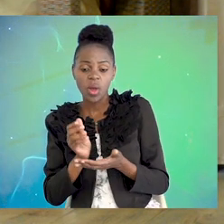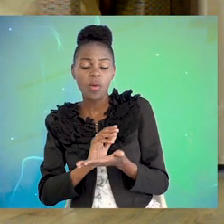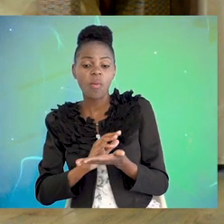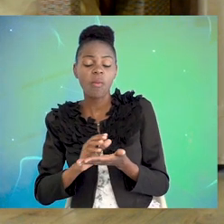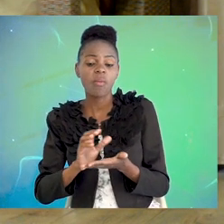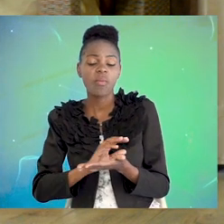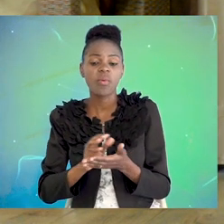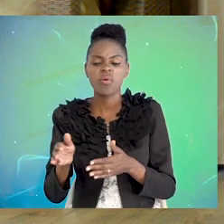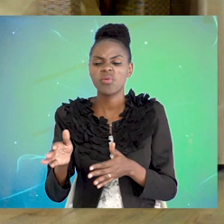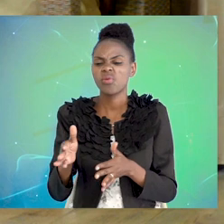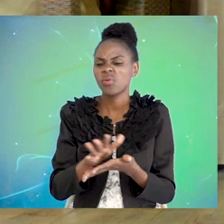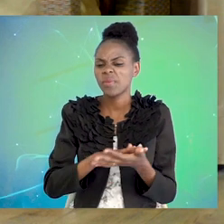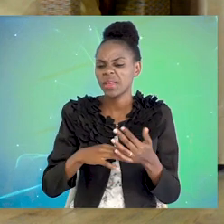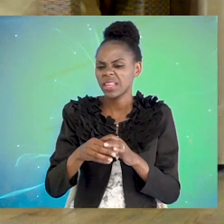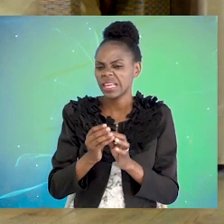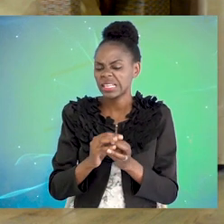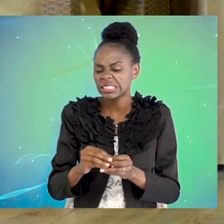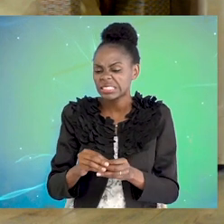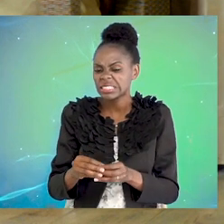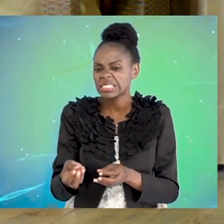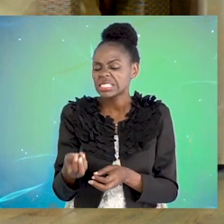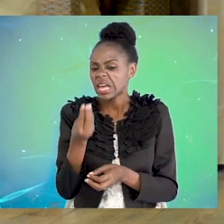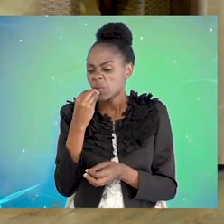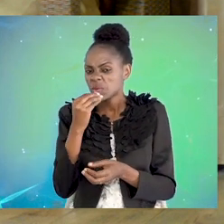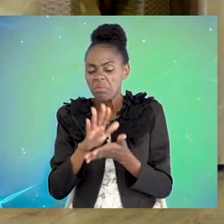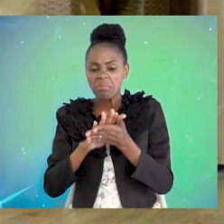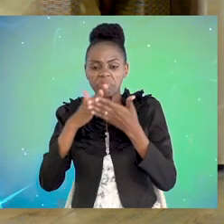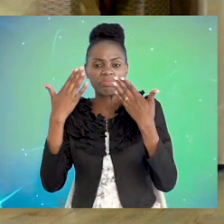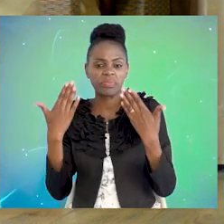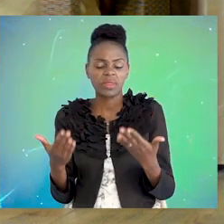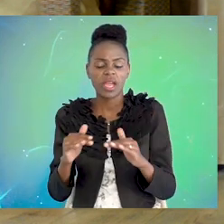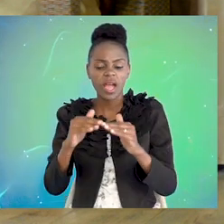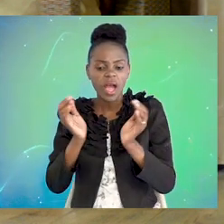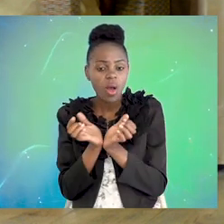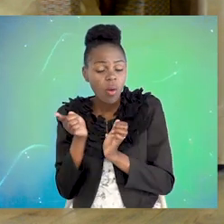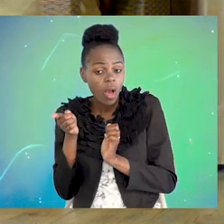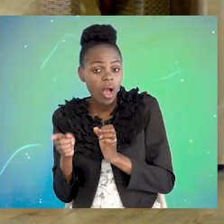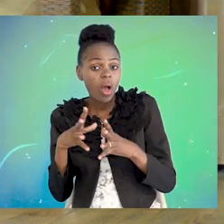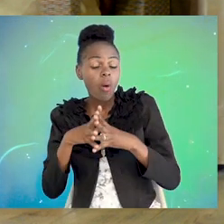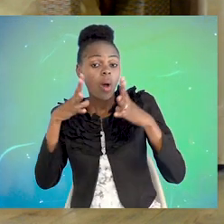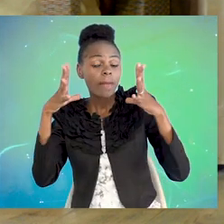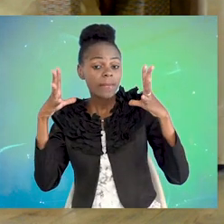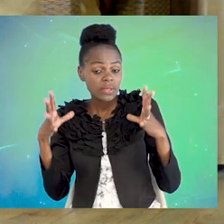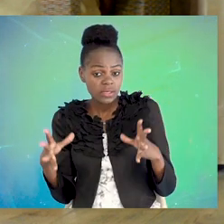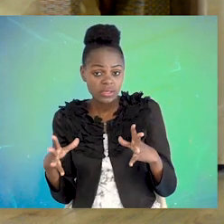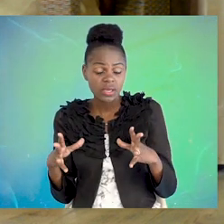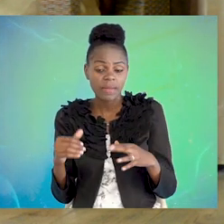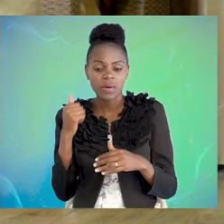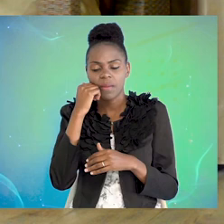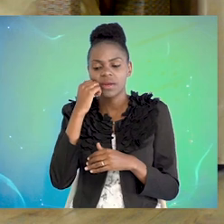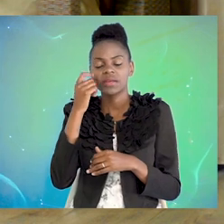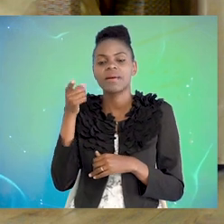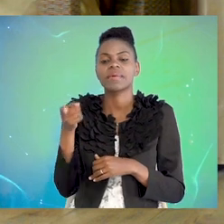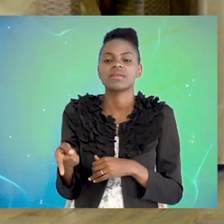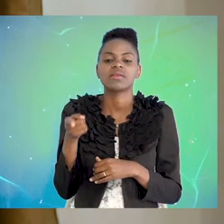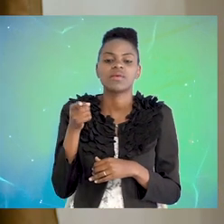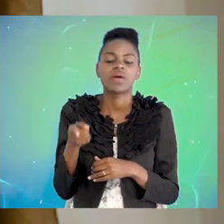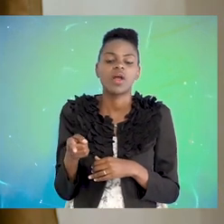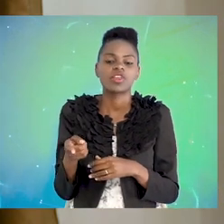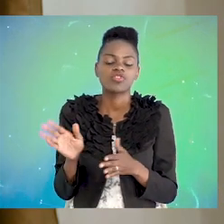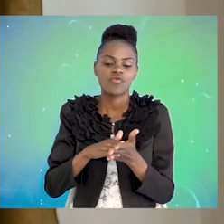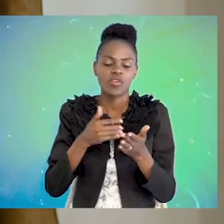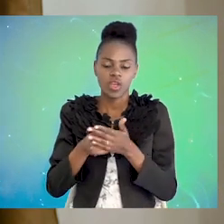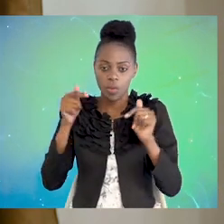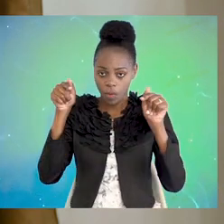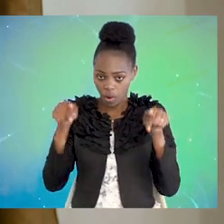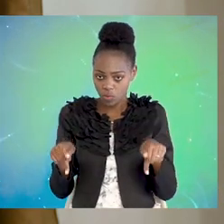amakhala kuti ndovutira. So kakulu kamene kaka kwambiri ndi kamene kamadwala ntenda imene. Ndifa chake paka dali